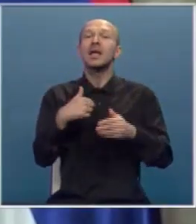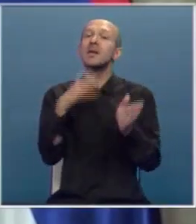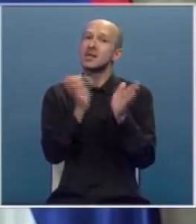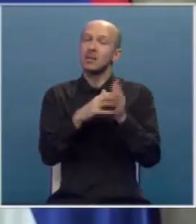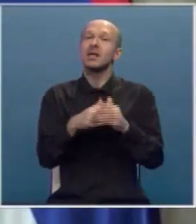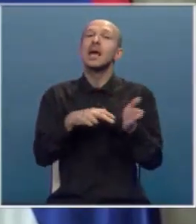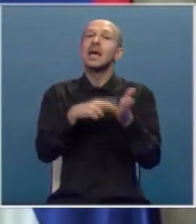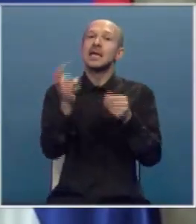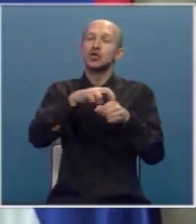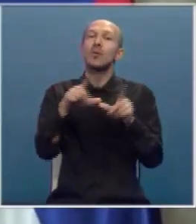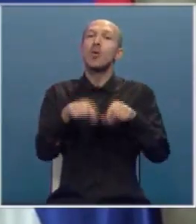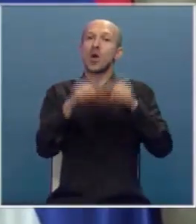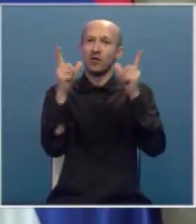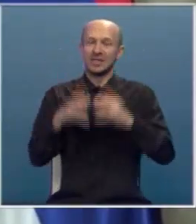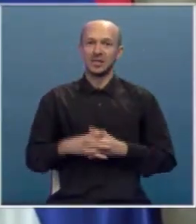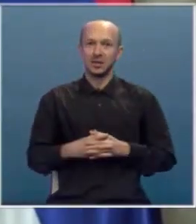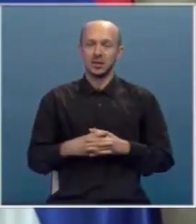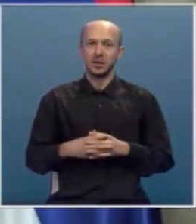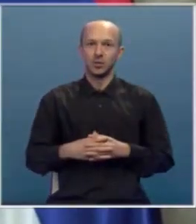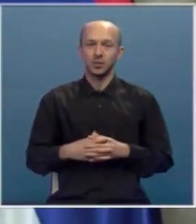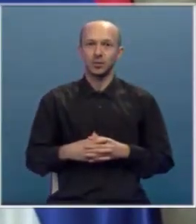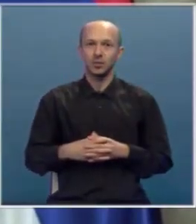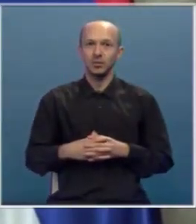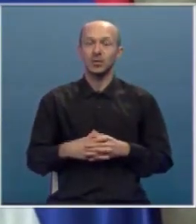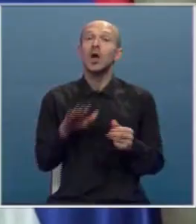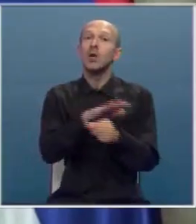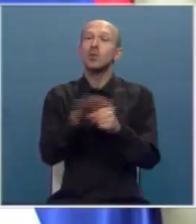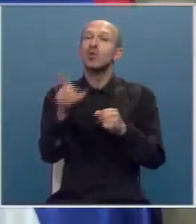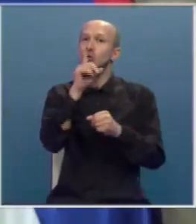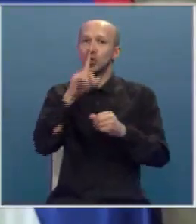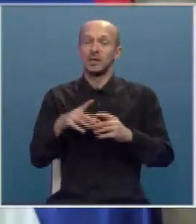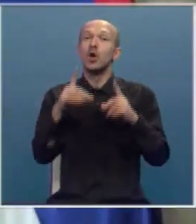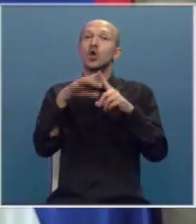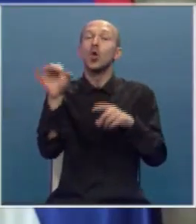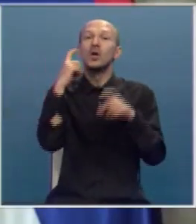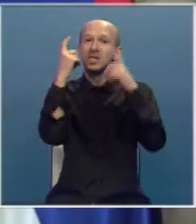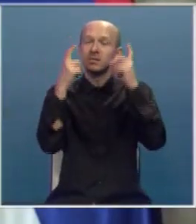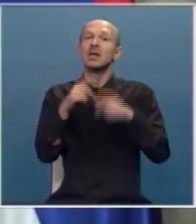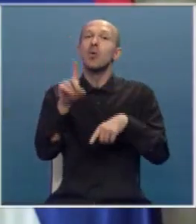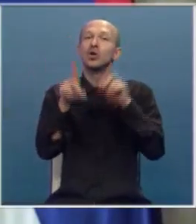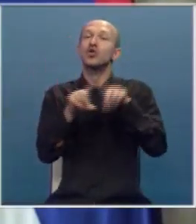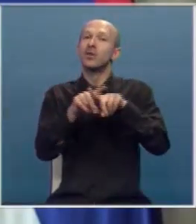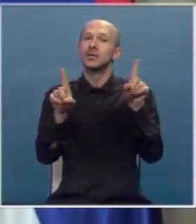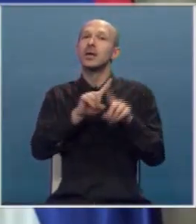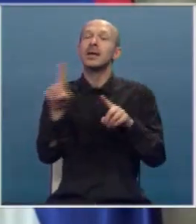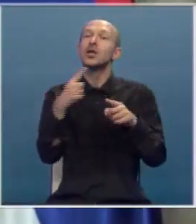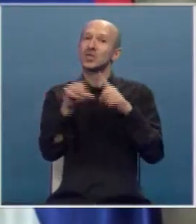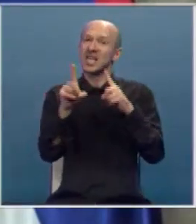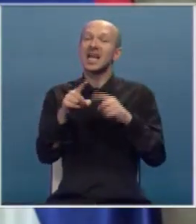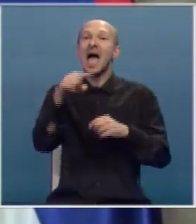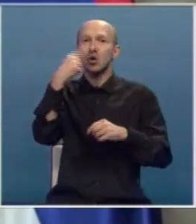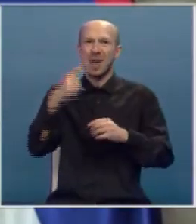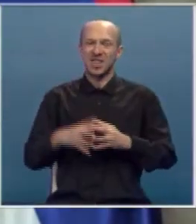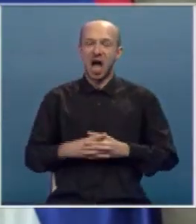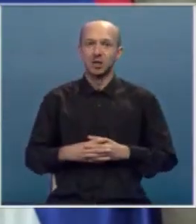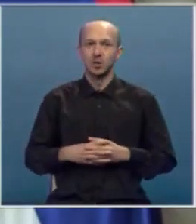trebali da istupamo u javnosti. Dakle, potpunim ćutanjem. To smatram određenom vrstom nedostatka